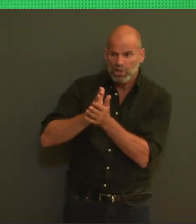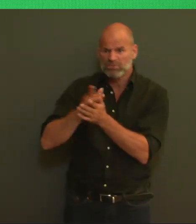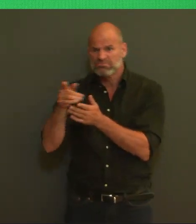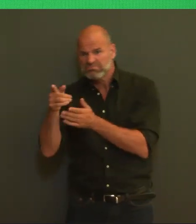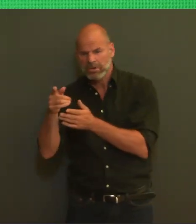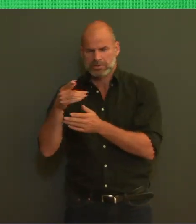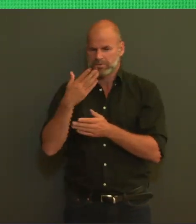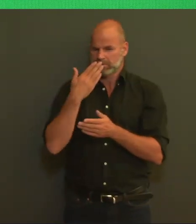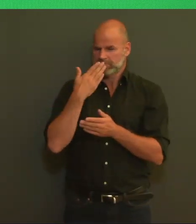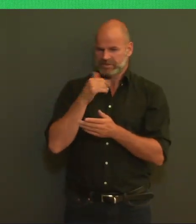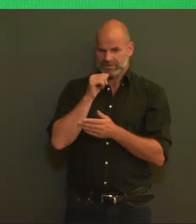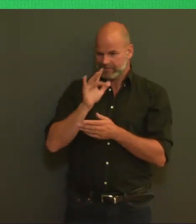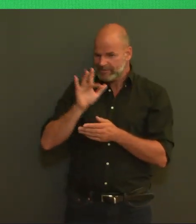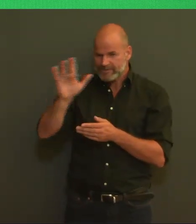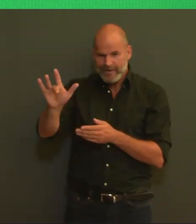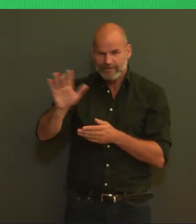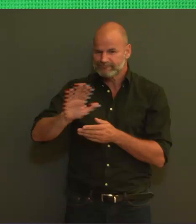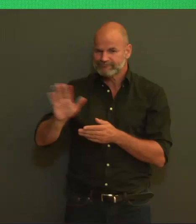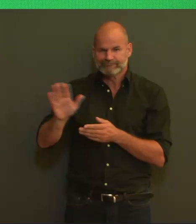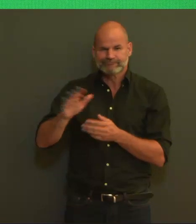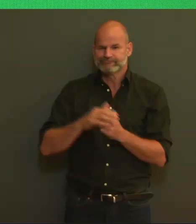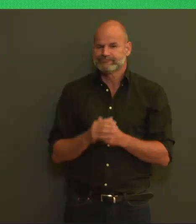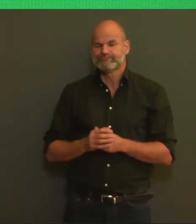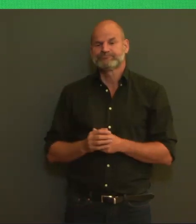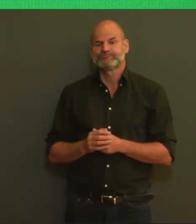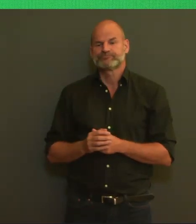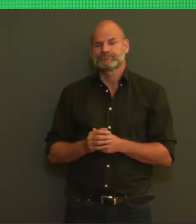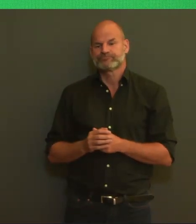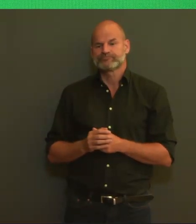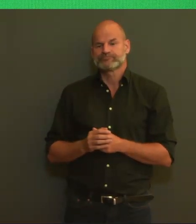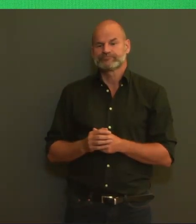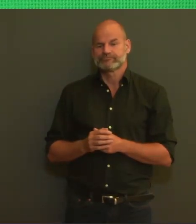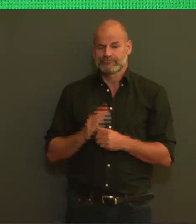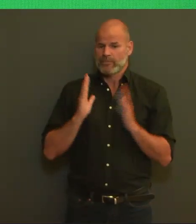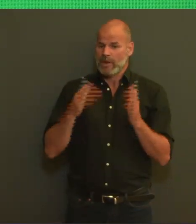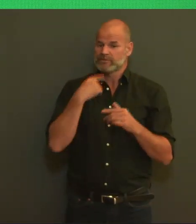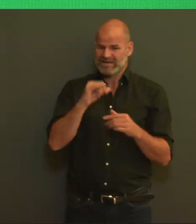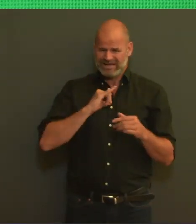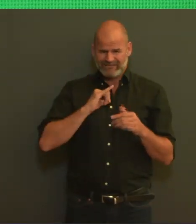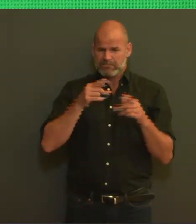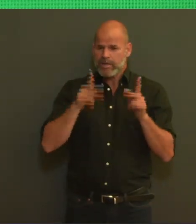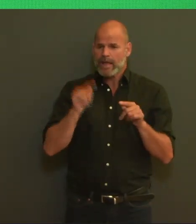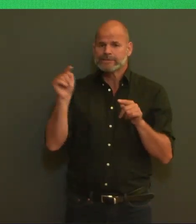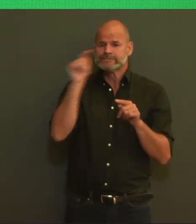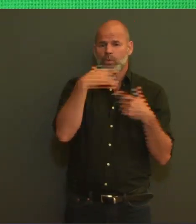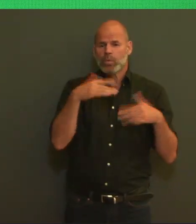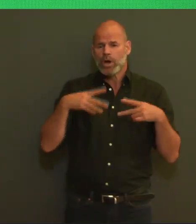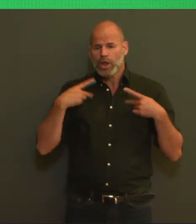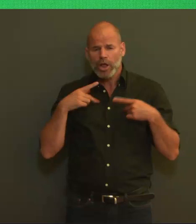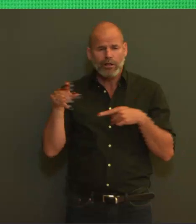alternatief. Zoals we reeds hebben aangegeven, er zijn voldoende leuke manieren en alternatieven om te ontspannen in ons